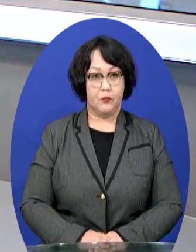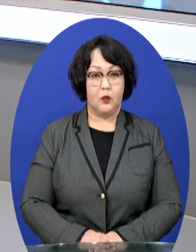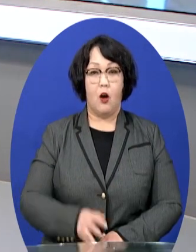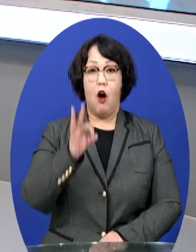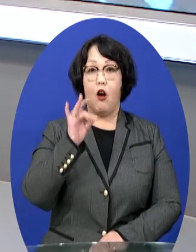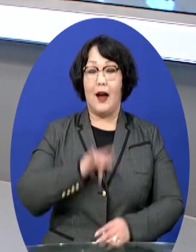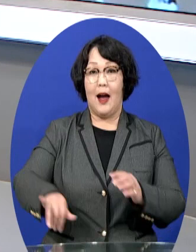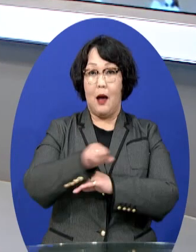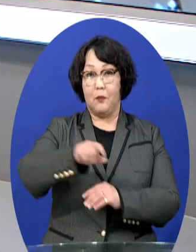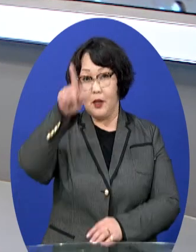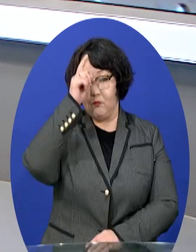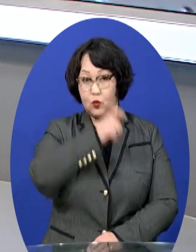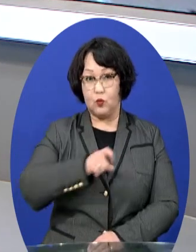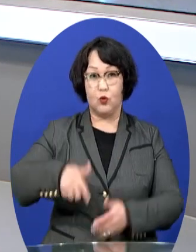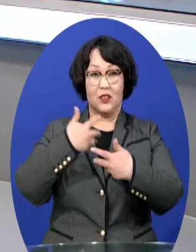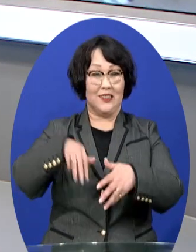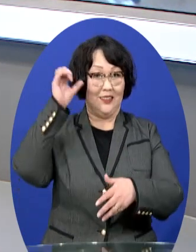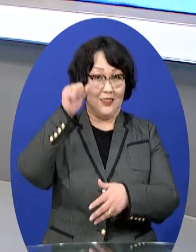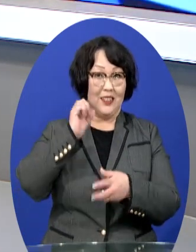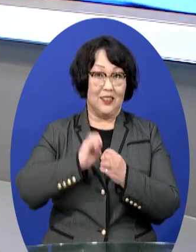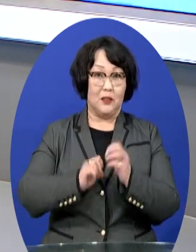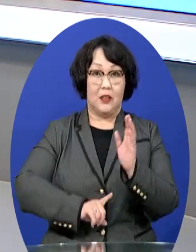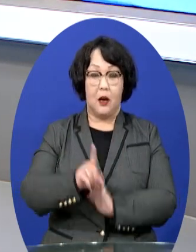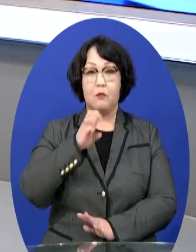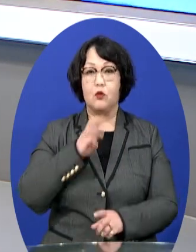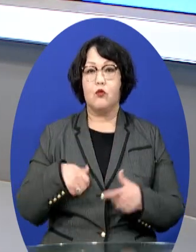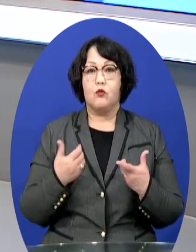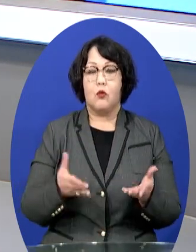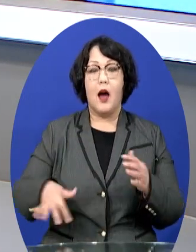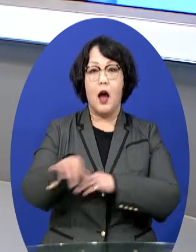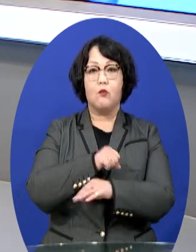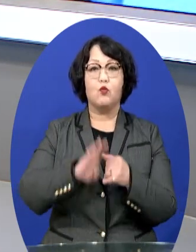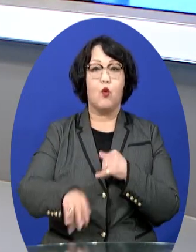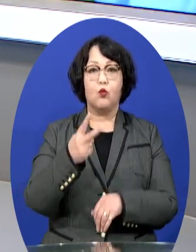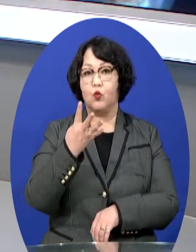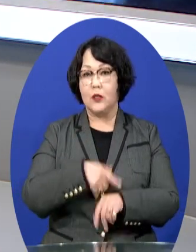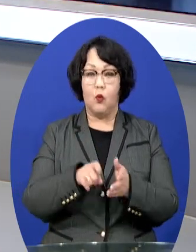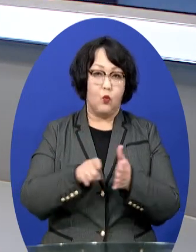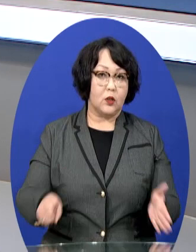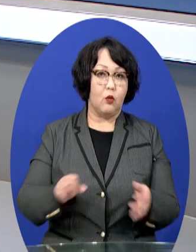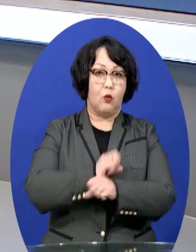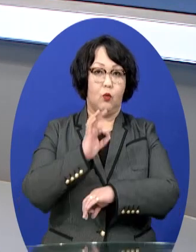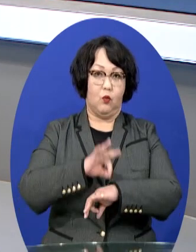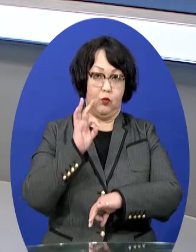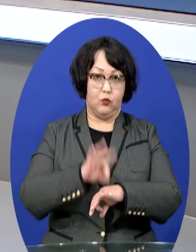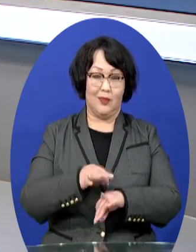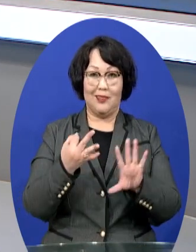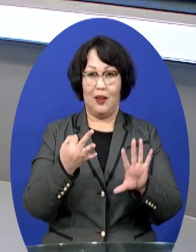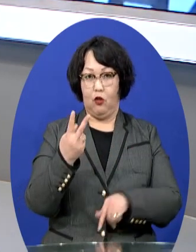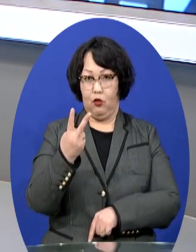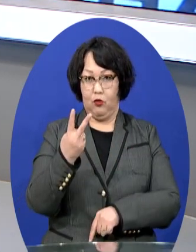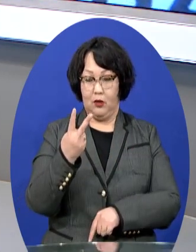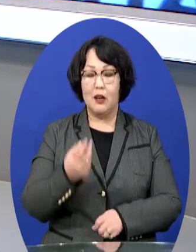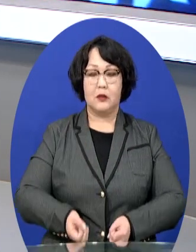Орхон аймагт эмч нараа жагсаалт хийсэн тухай мэдээгээр цагийн хурд хөтөлбөр эхэлнэ. Аймгийн хэмжээнд сүүлийн 24 цагт коронавирус халдварын 82 тохиолдол бүртгэгдээд